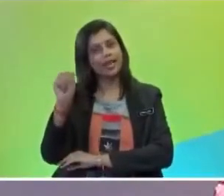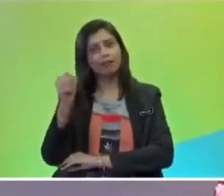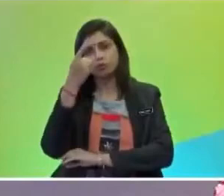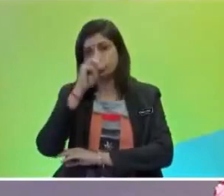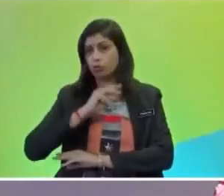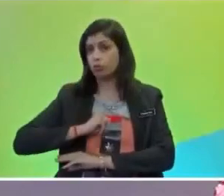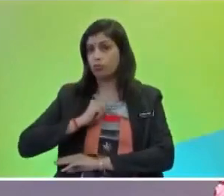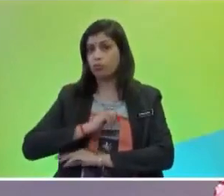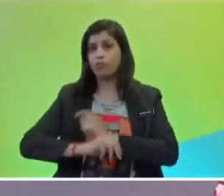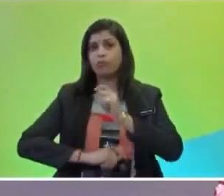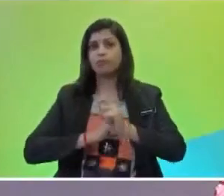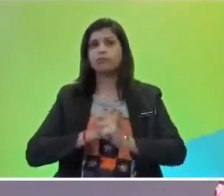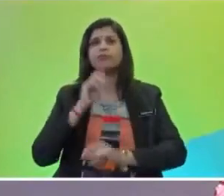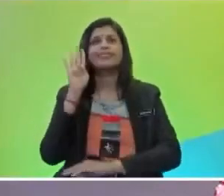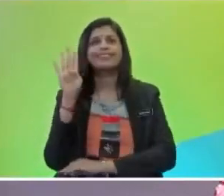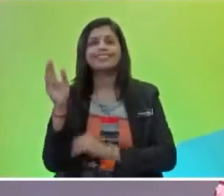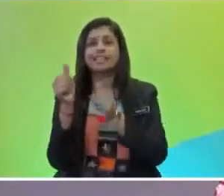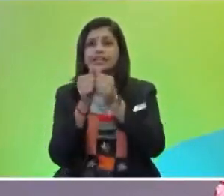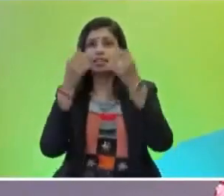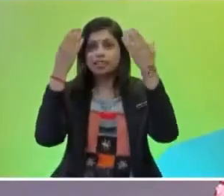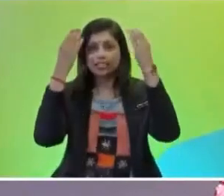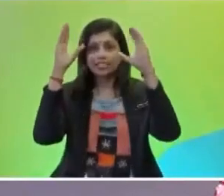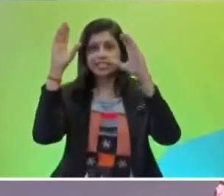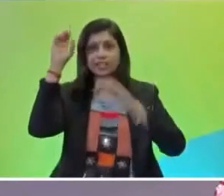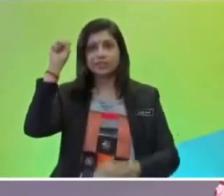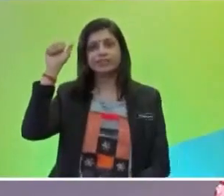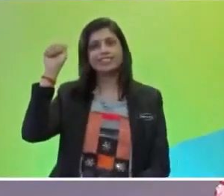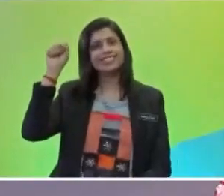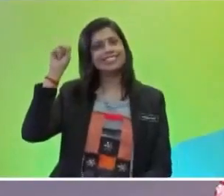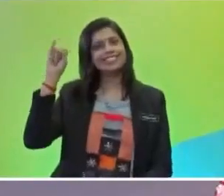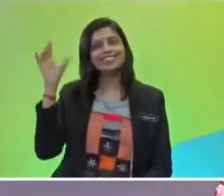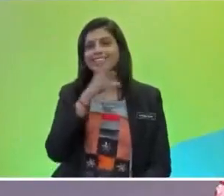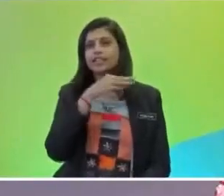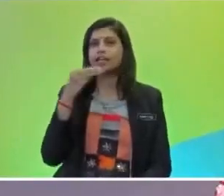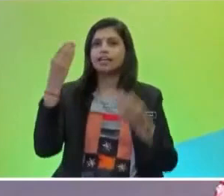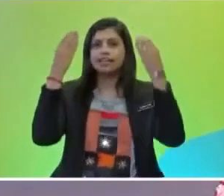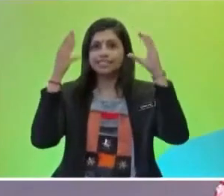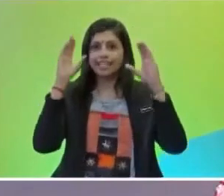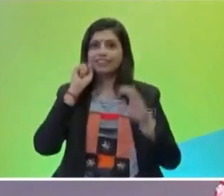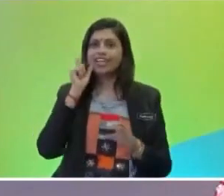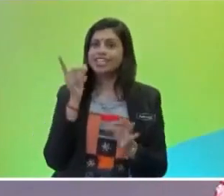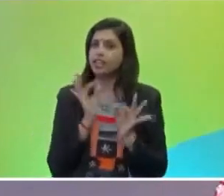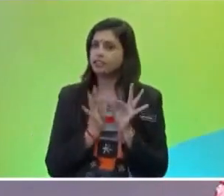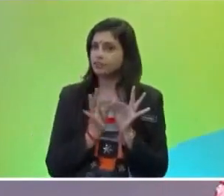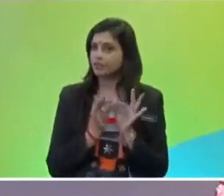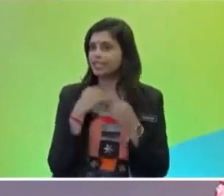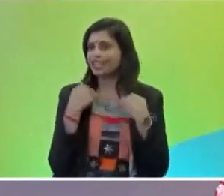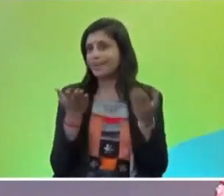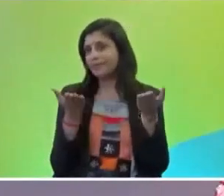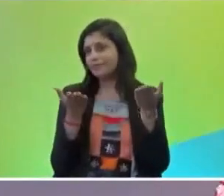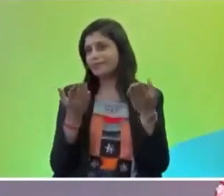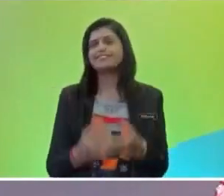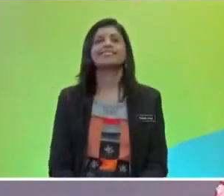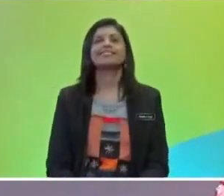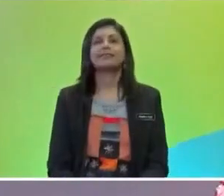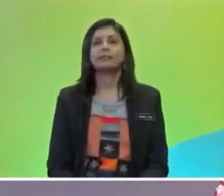moral tahun 4 bersama dengan Cikgu Sasi dan juga jurubahasa isyarat kita pada hari ini, Cikgu Syamila. Baiklah cikgu, apa yang